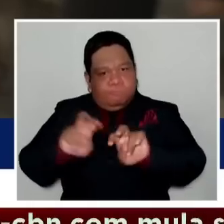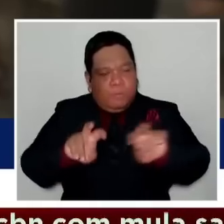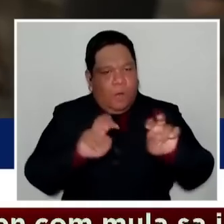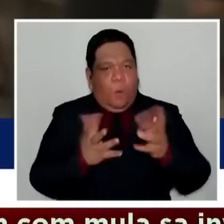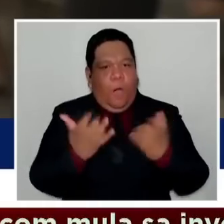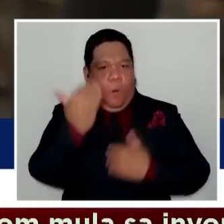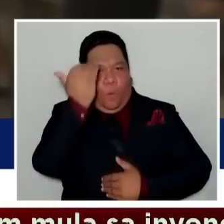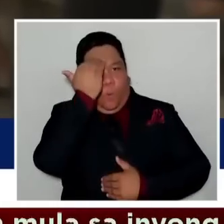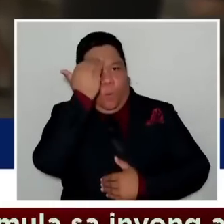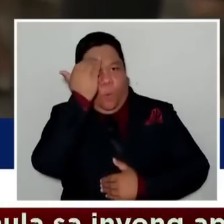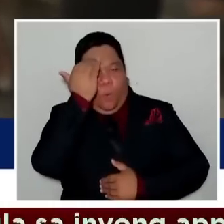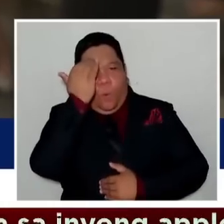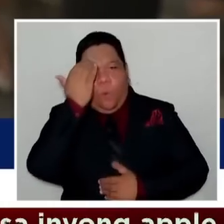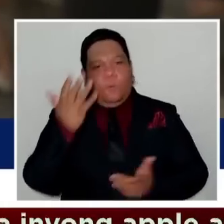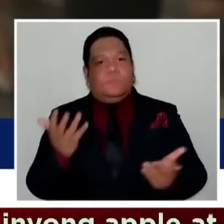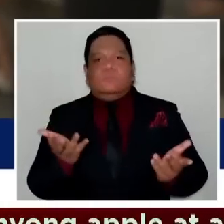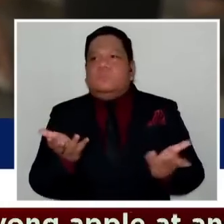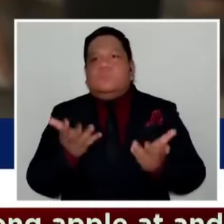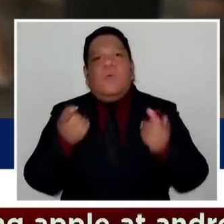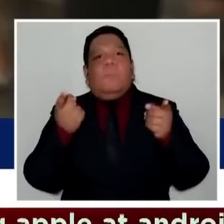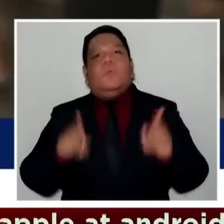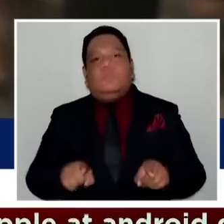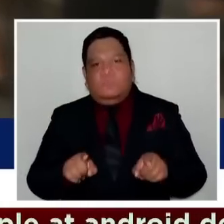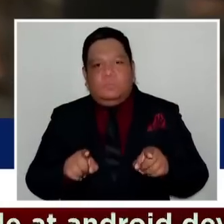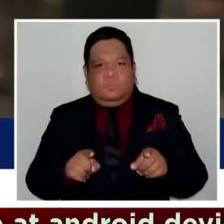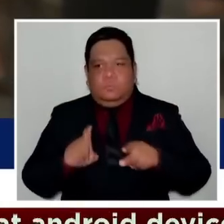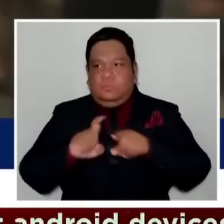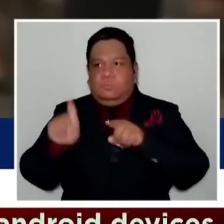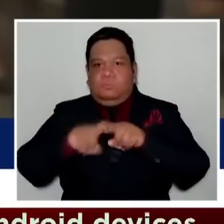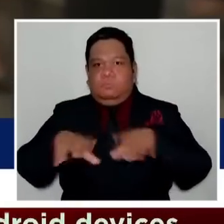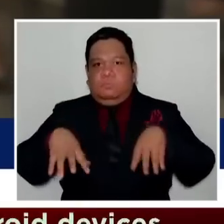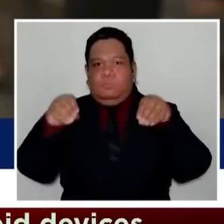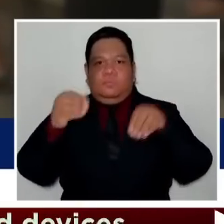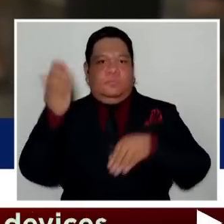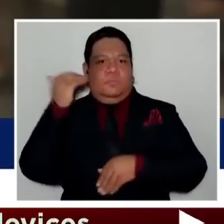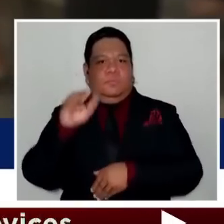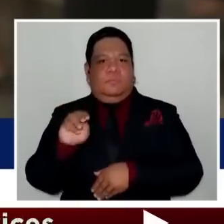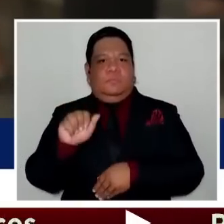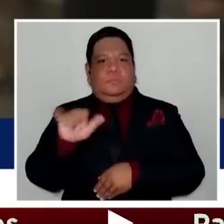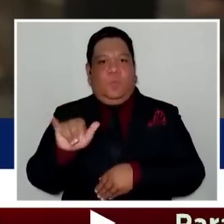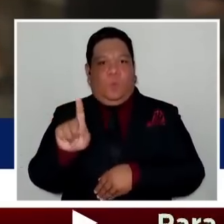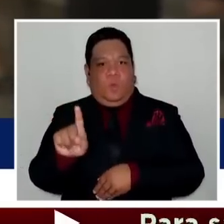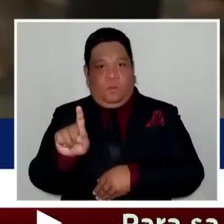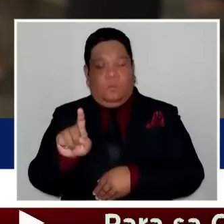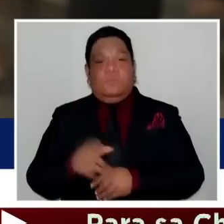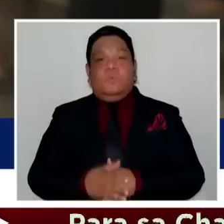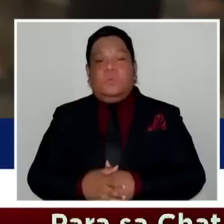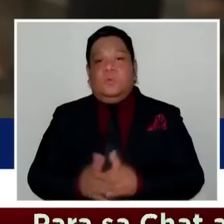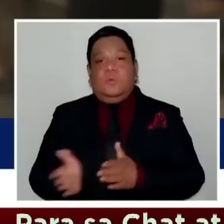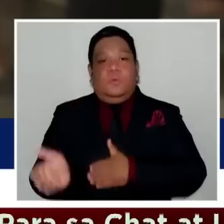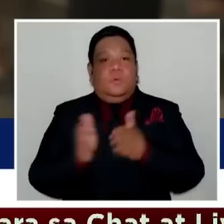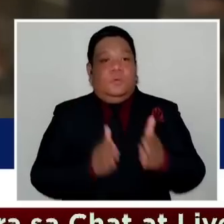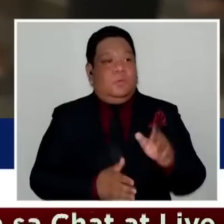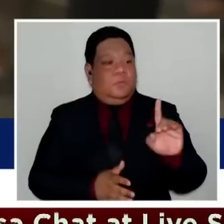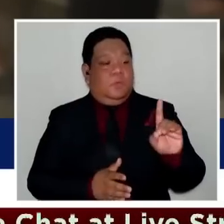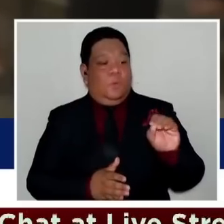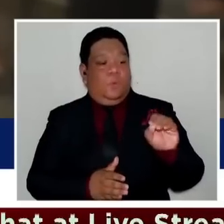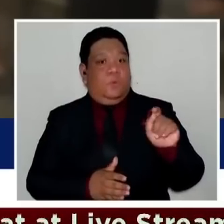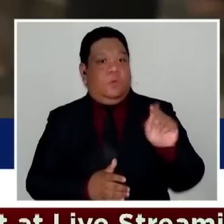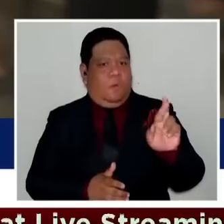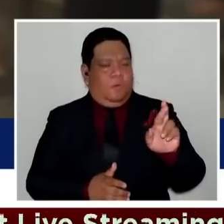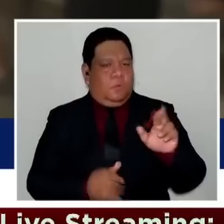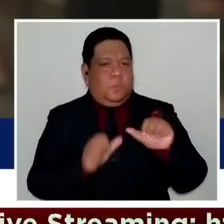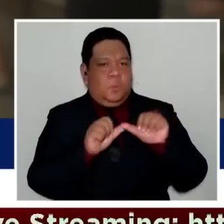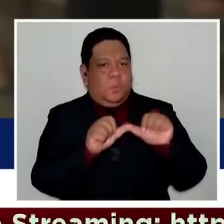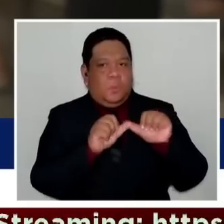talaga yung nangyari sa aberya sa kuryente noong Labor Day. Ang Department of Transportation naman, Henry, ay patuloy na naghahanap ng third party na